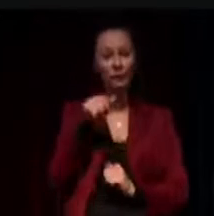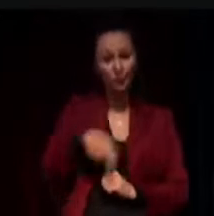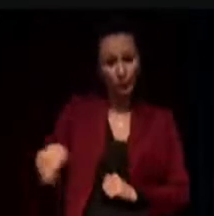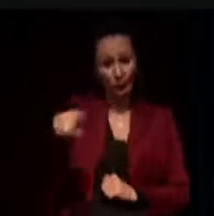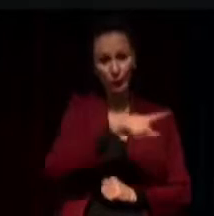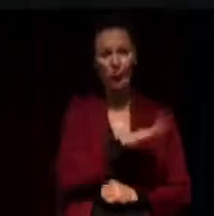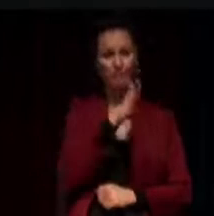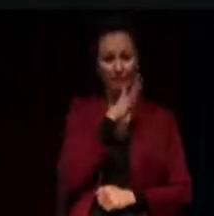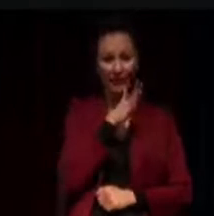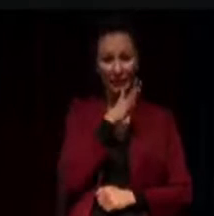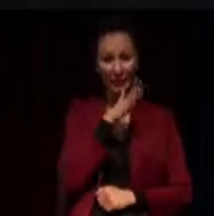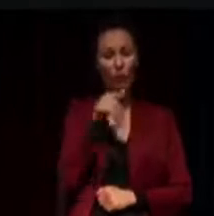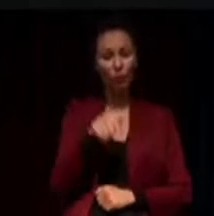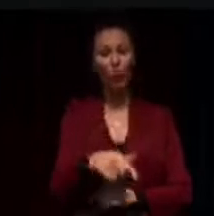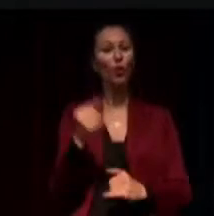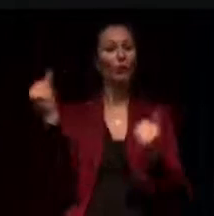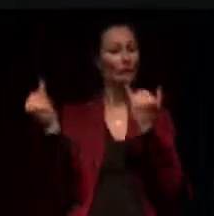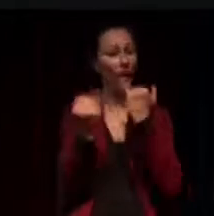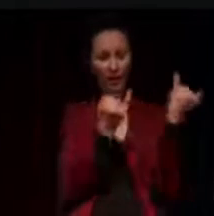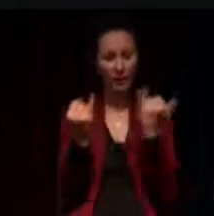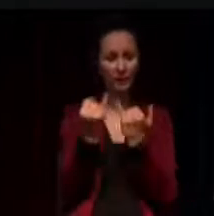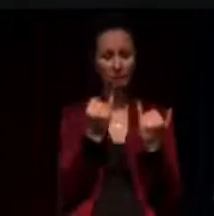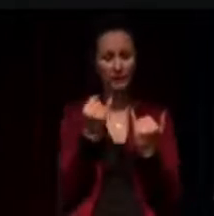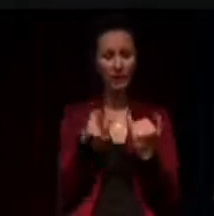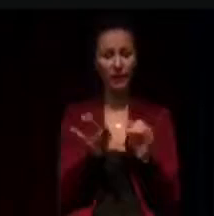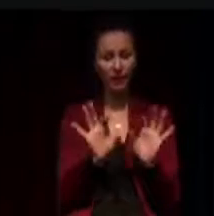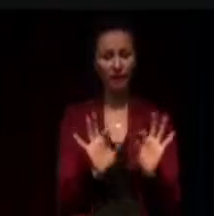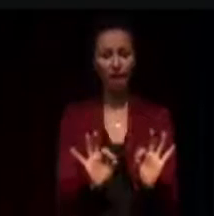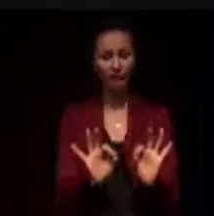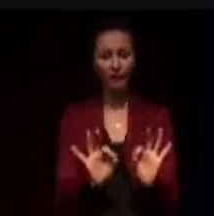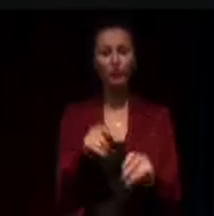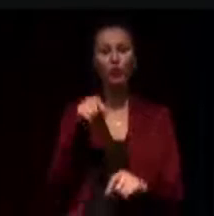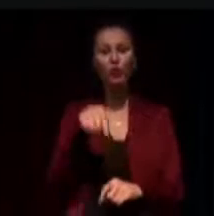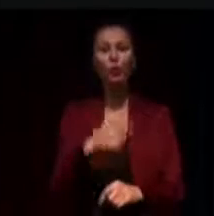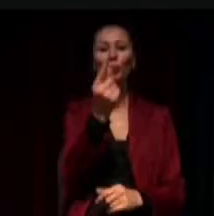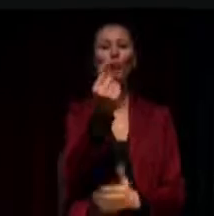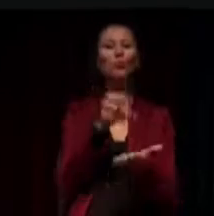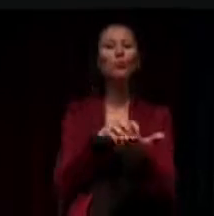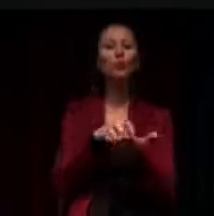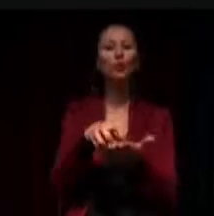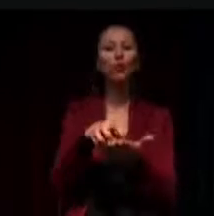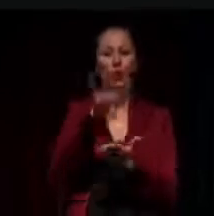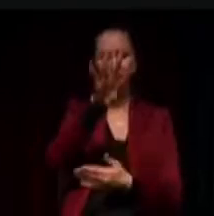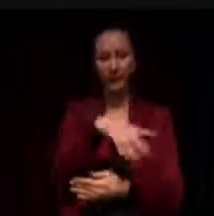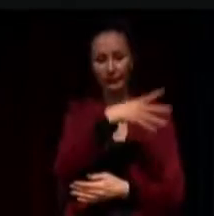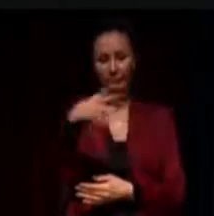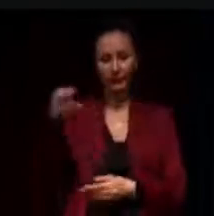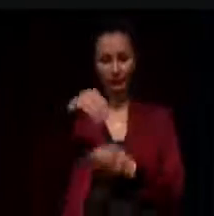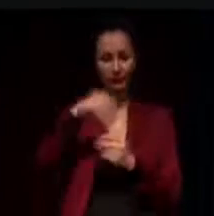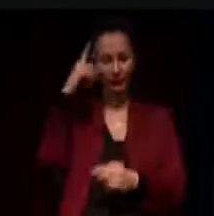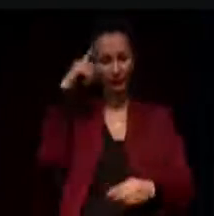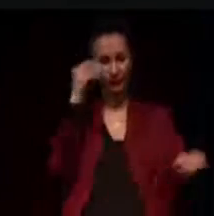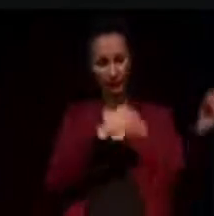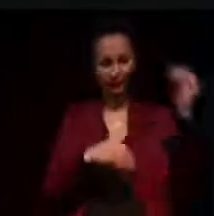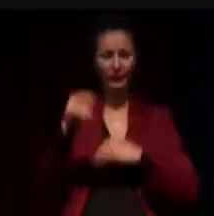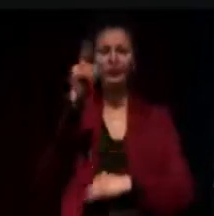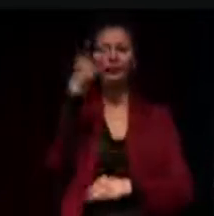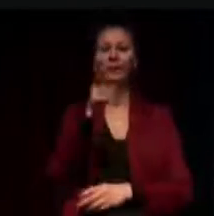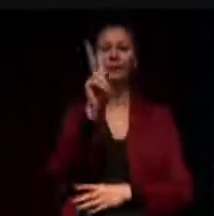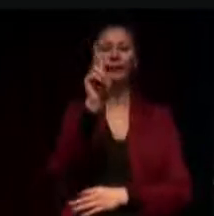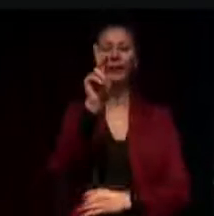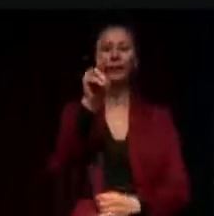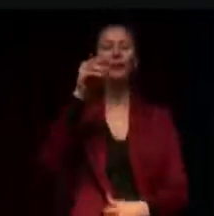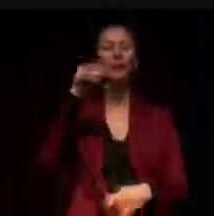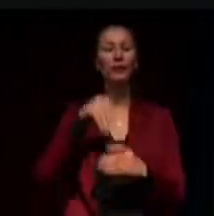bilinirken, bunları burada tartışmışken şu bütçe tasarısı arkadaşlar 2021